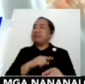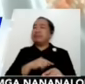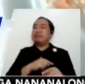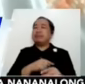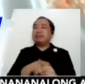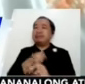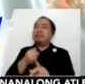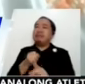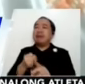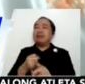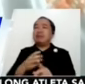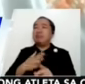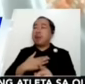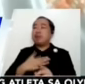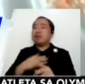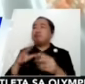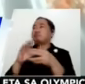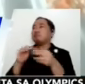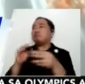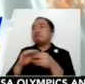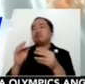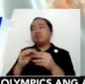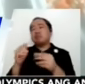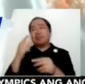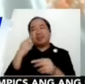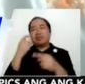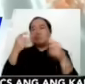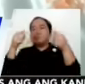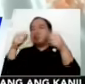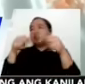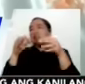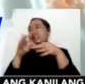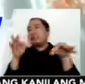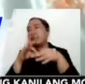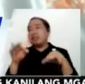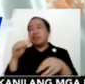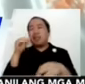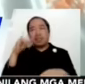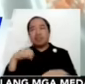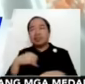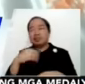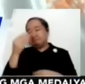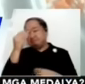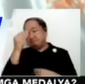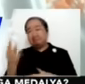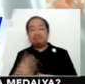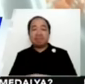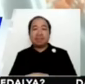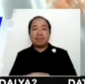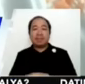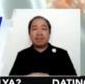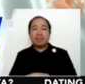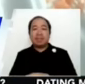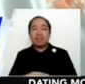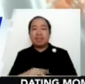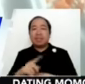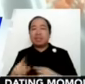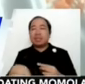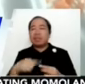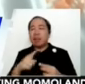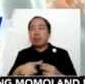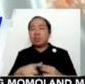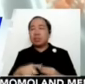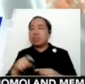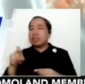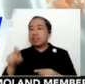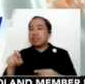sa mga sinabi ko sa statements ko kahapon. Yung hindi tapat sa serbisyo,